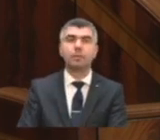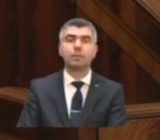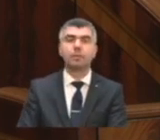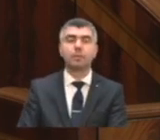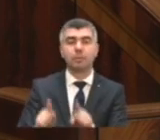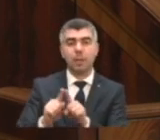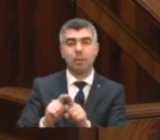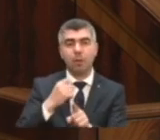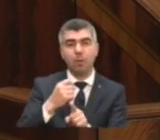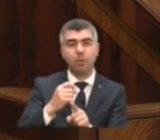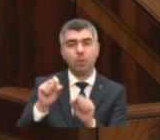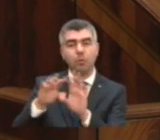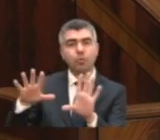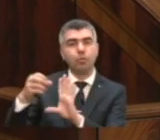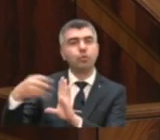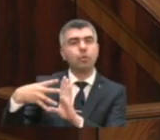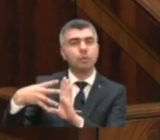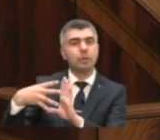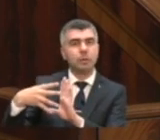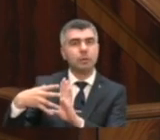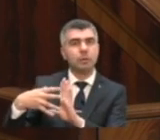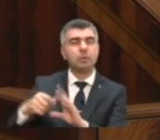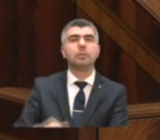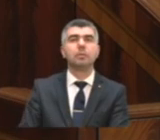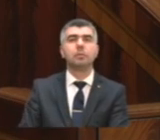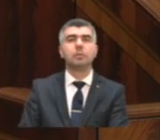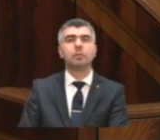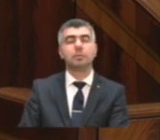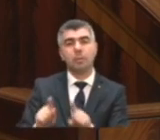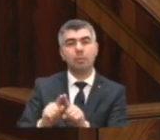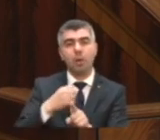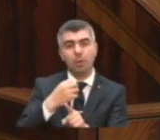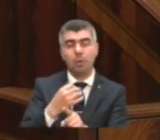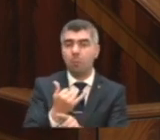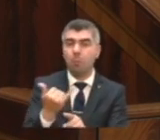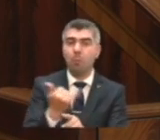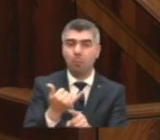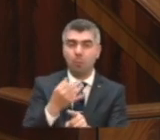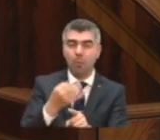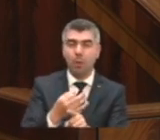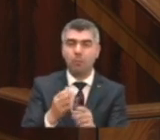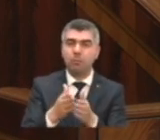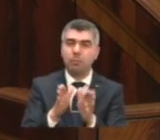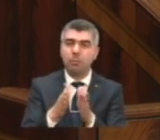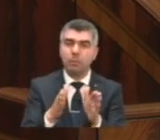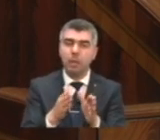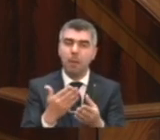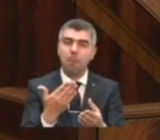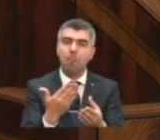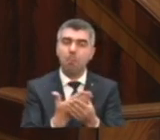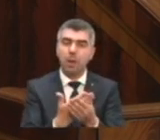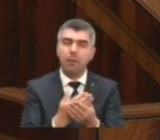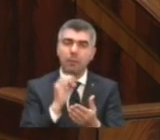الطاقات المتجدده خصوصا الفوتوفولتيك، ولما لا باش تفتح الملف ديال الطاقه